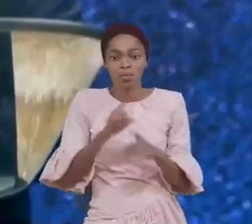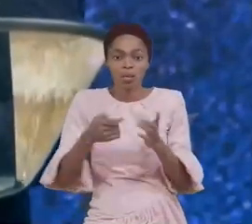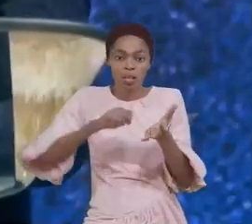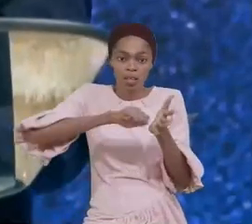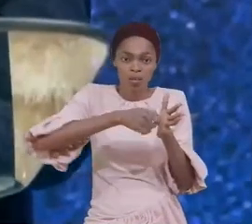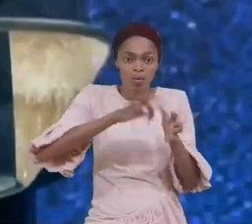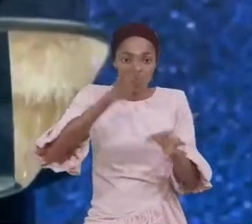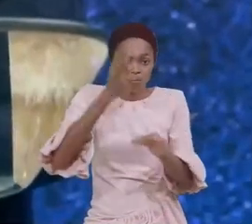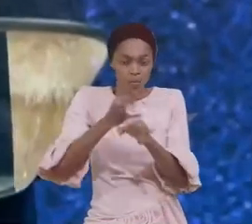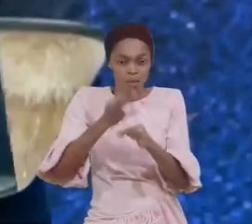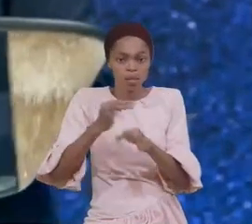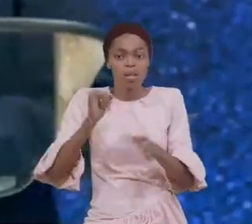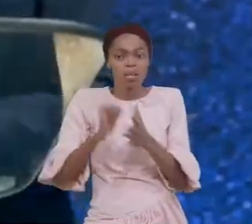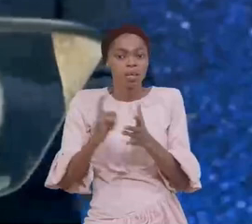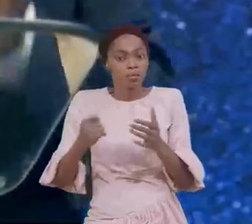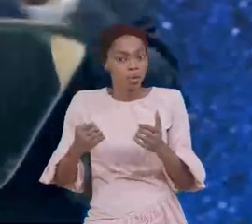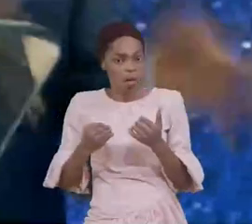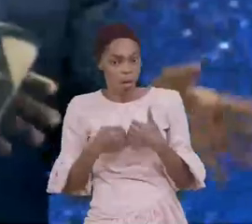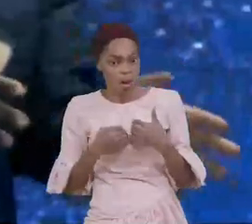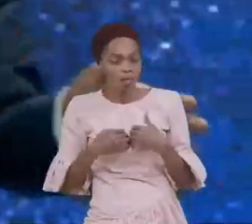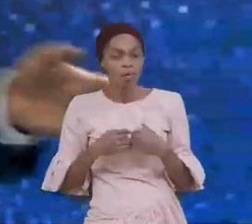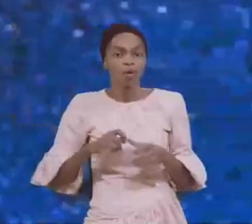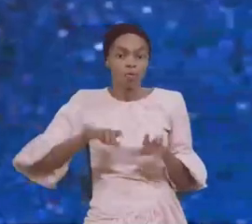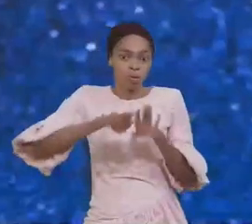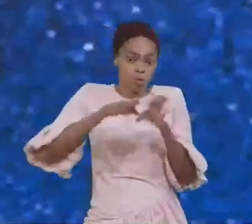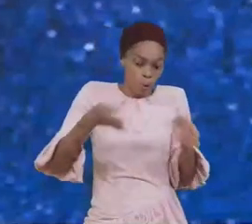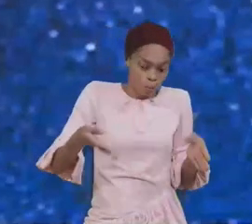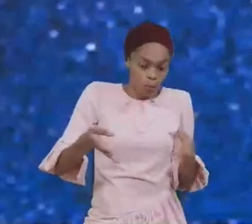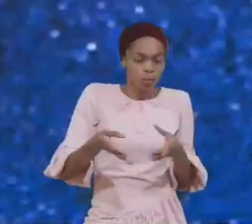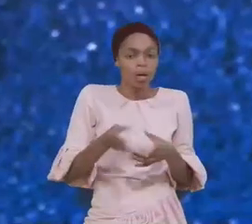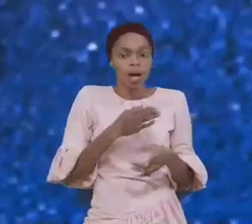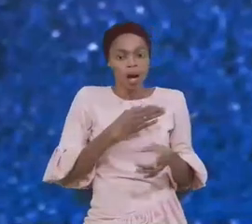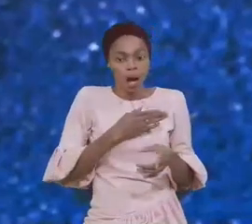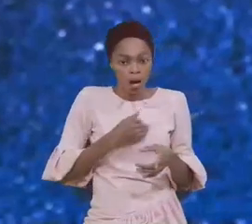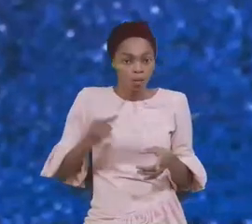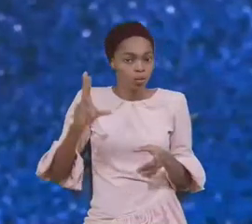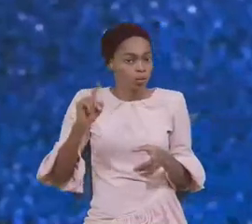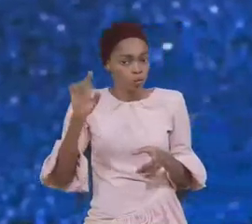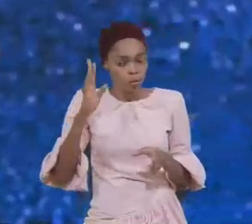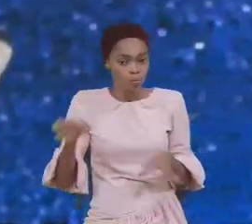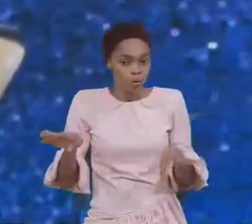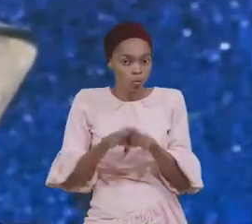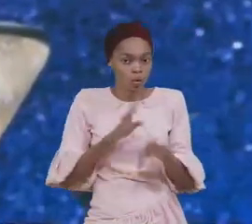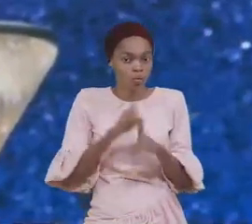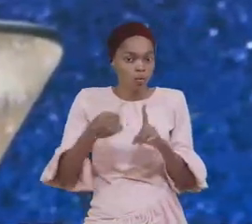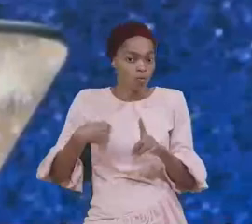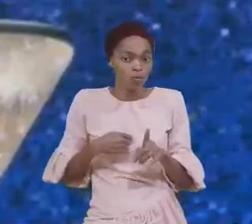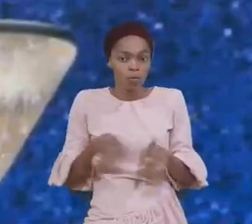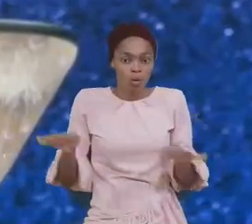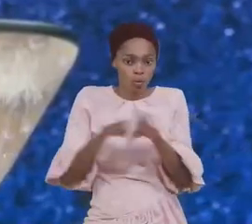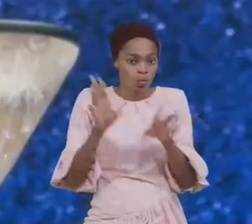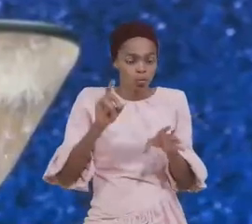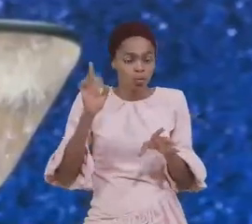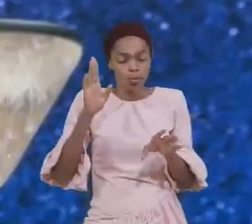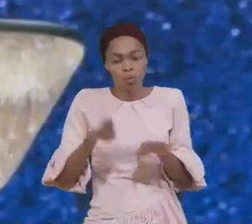la foi, on ouvre et on ferme. Lorsqu'on ferme, personne ne peut ouvrir. Deuxième